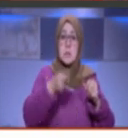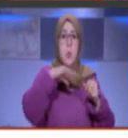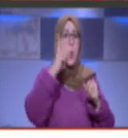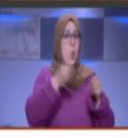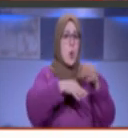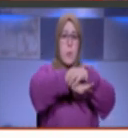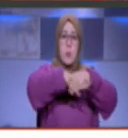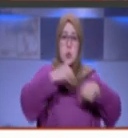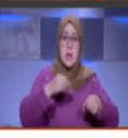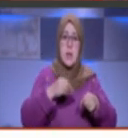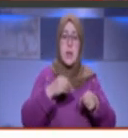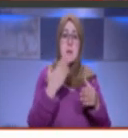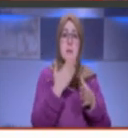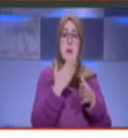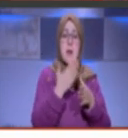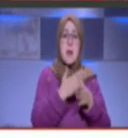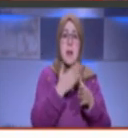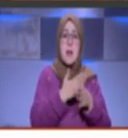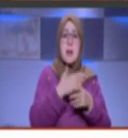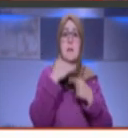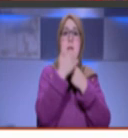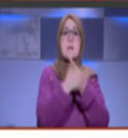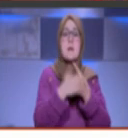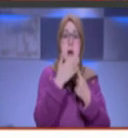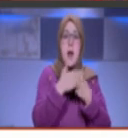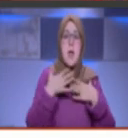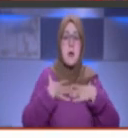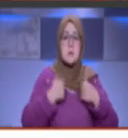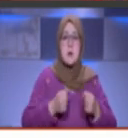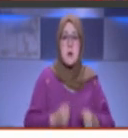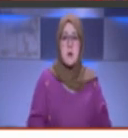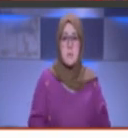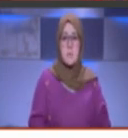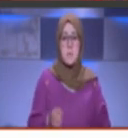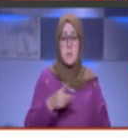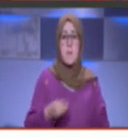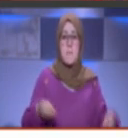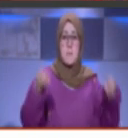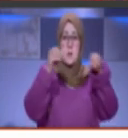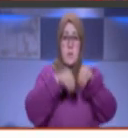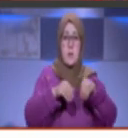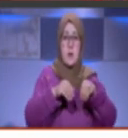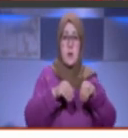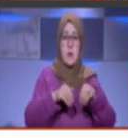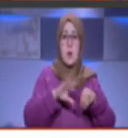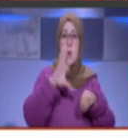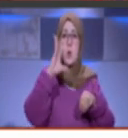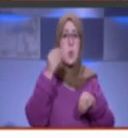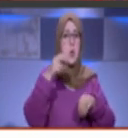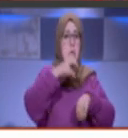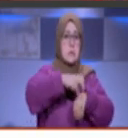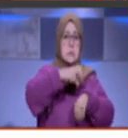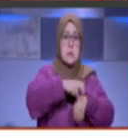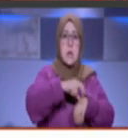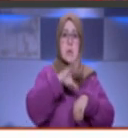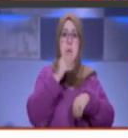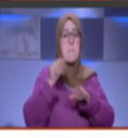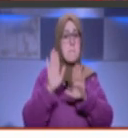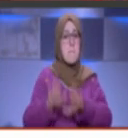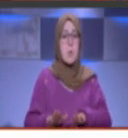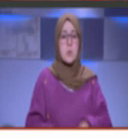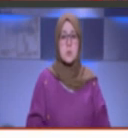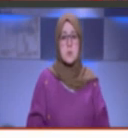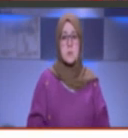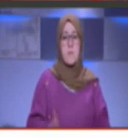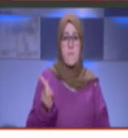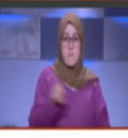للمتابعة ومعامل ووحدات أشعة وصيدلية خاصة، بالإضافة إلى تزويدها بالأطقم الطبية اللازمة، وذلك في إطار